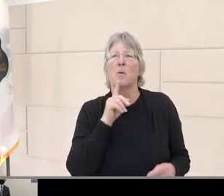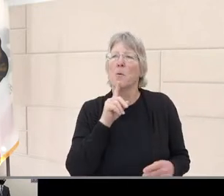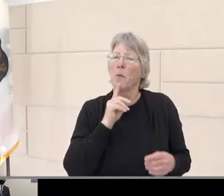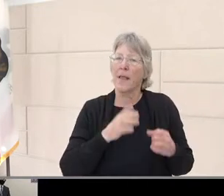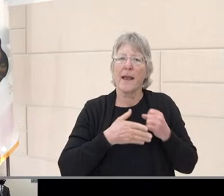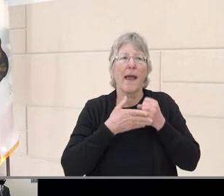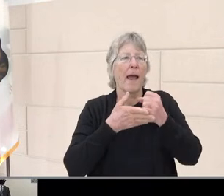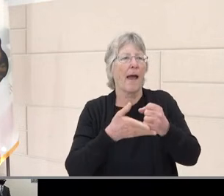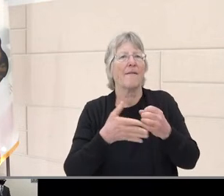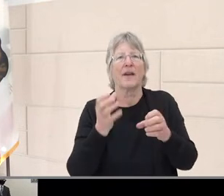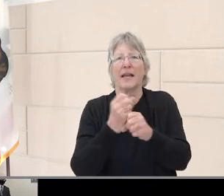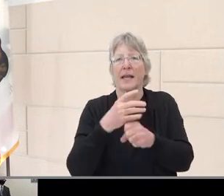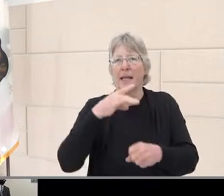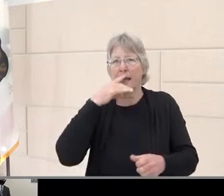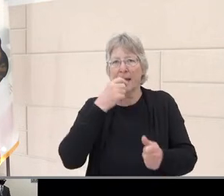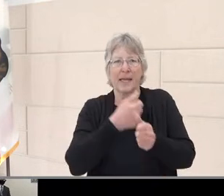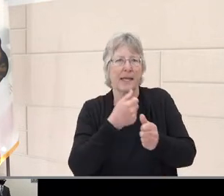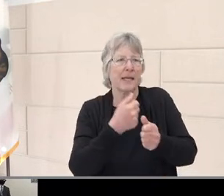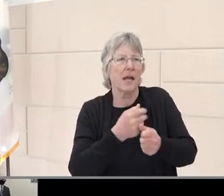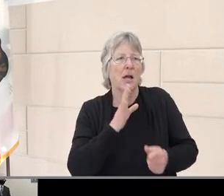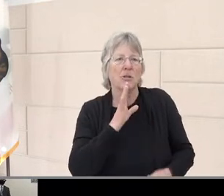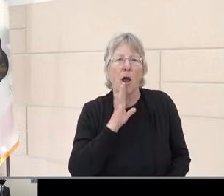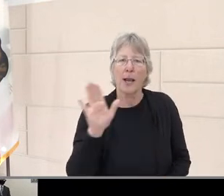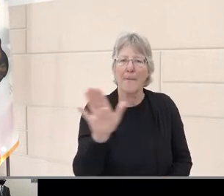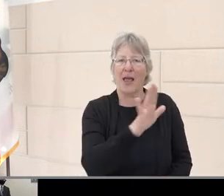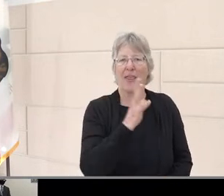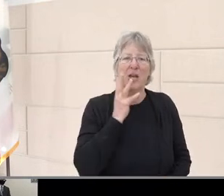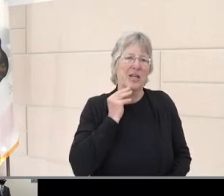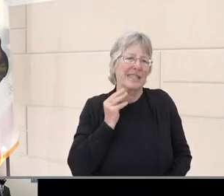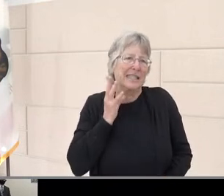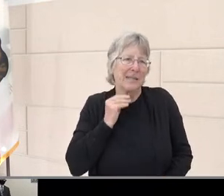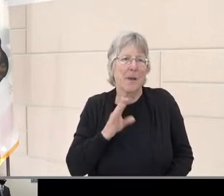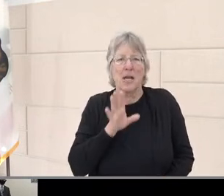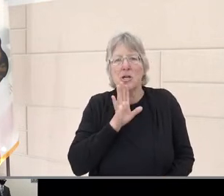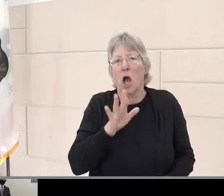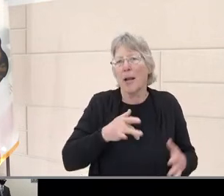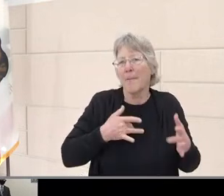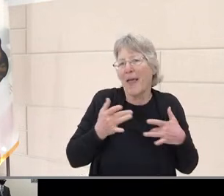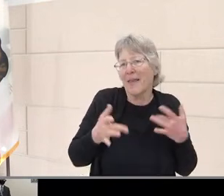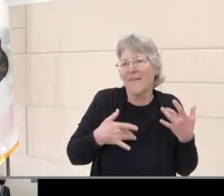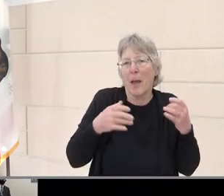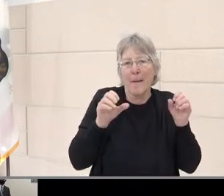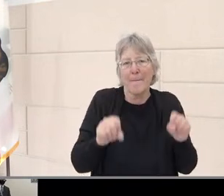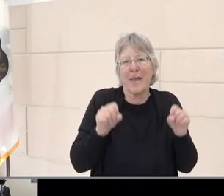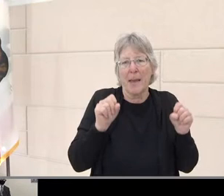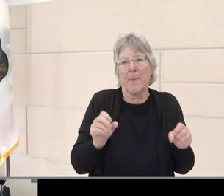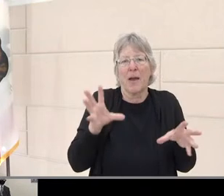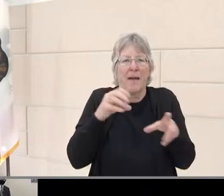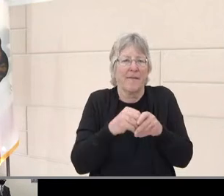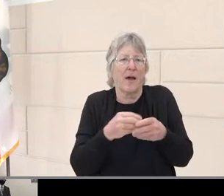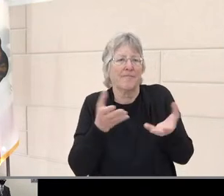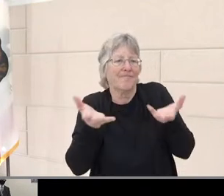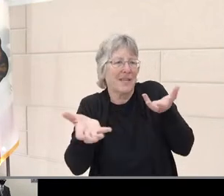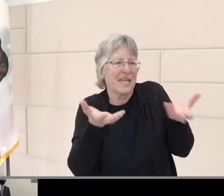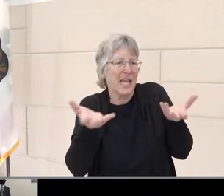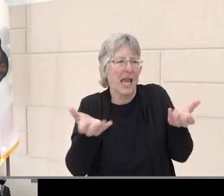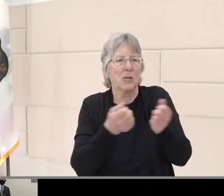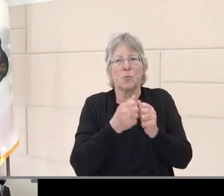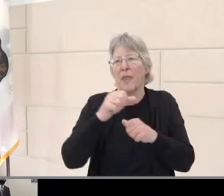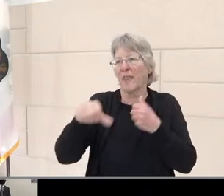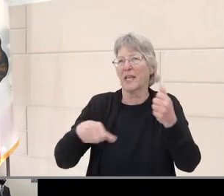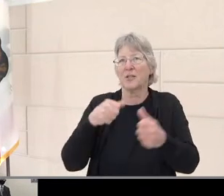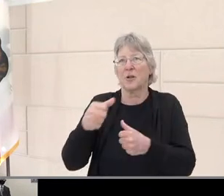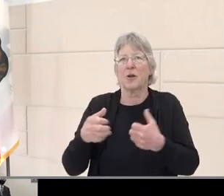FDL ធ្វើយ៉ាងណាដើម្បីឲ្យសិស្សបាននិយាយអំពីអារម្មណ៍របស់គេនឹងការធ្វើទំនាក់ទំន